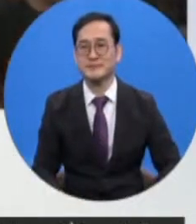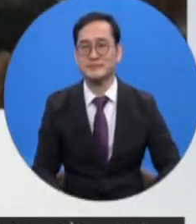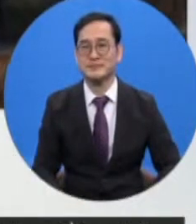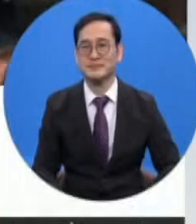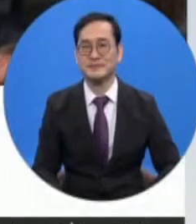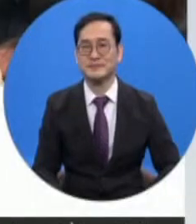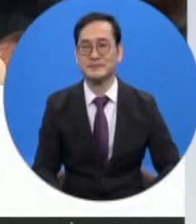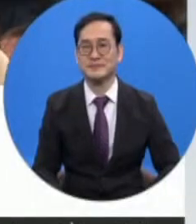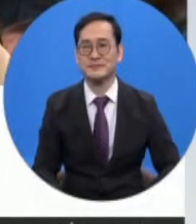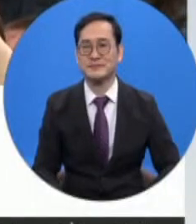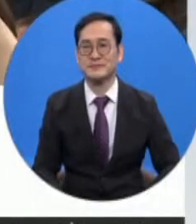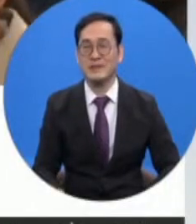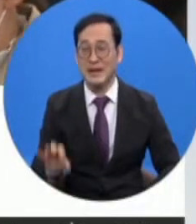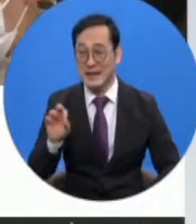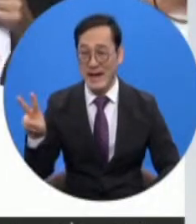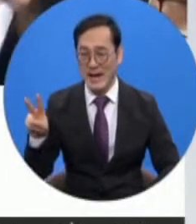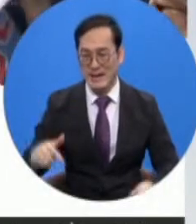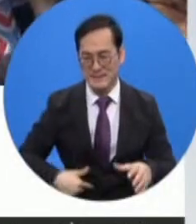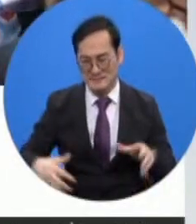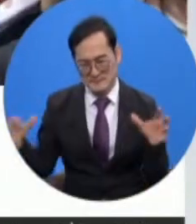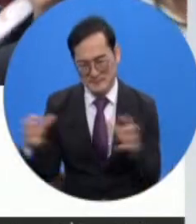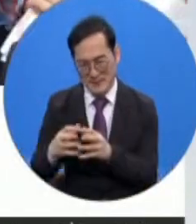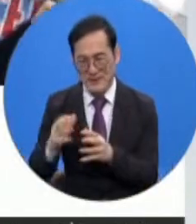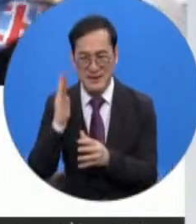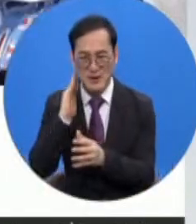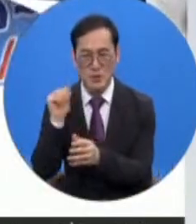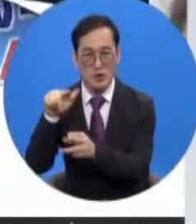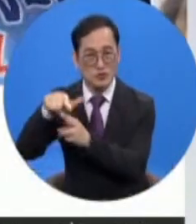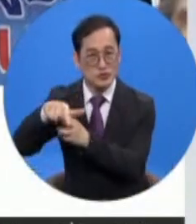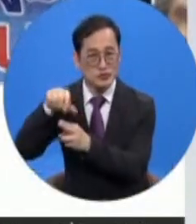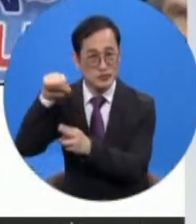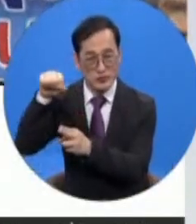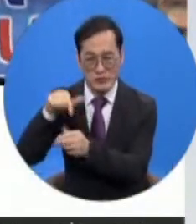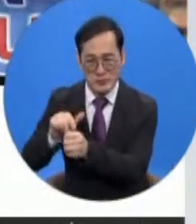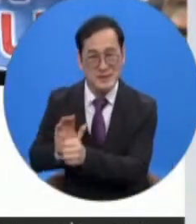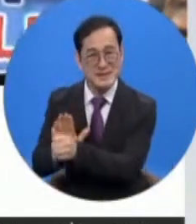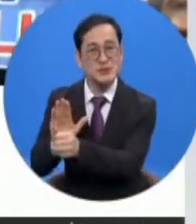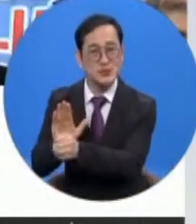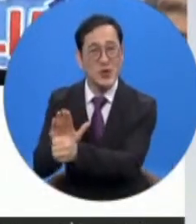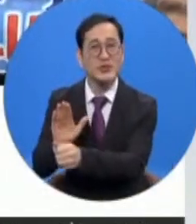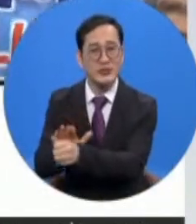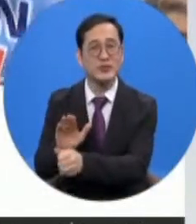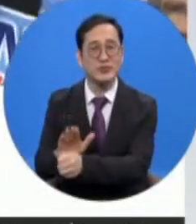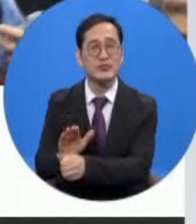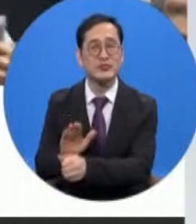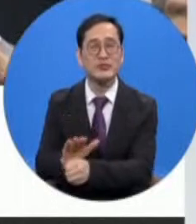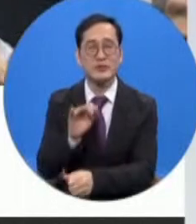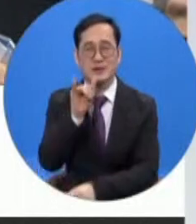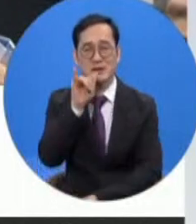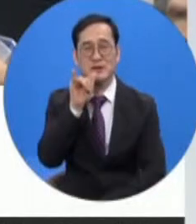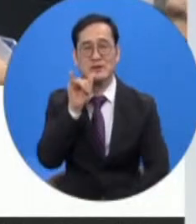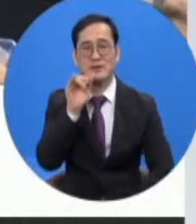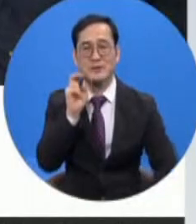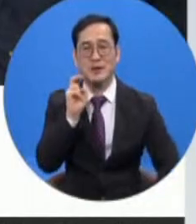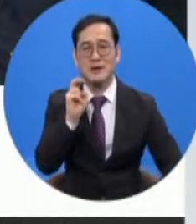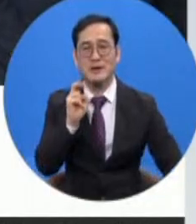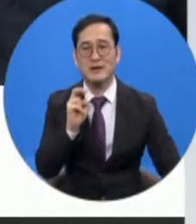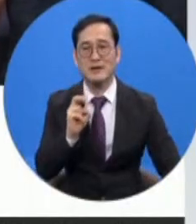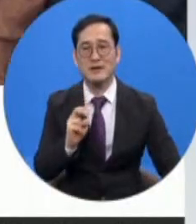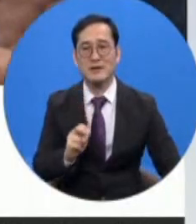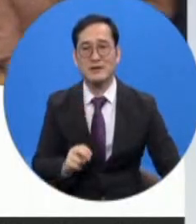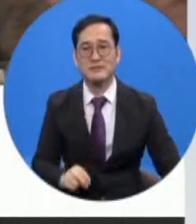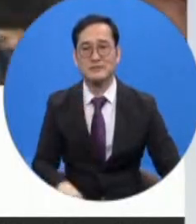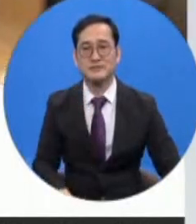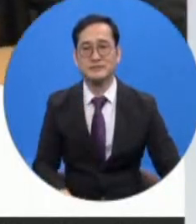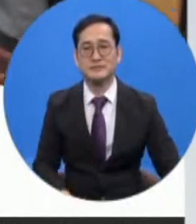보태고 같이 함께 하는 일에 대해서는 조금의 다른 마음이 없을 거라고 생각됩니다만은 일부 또 국민들께서